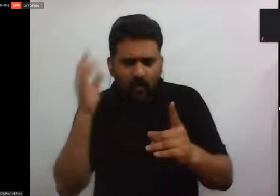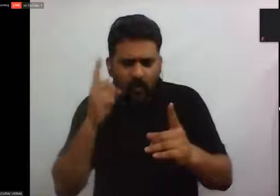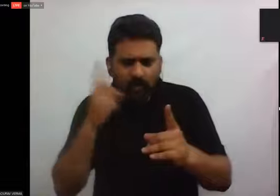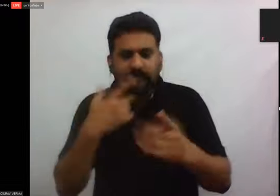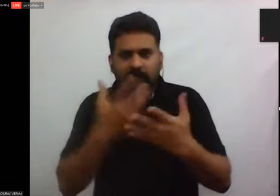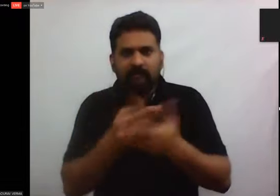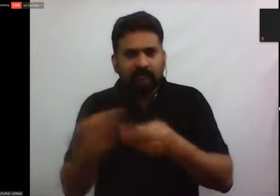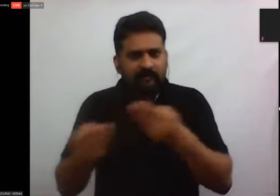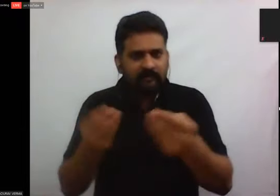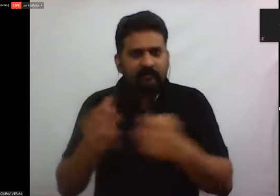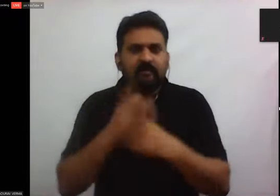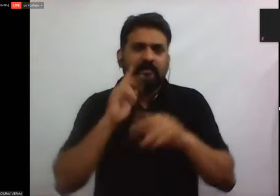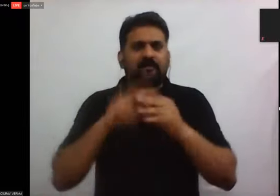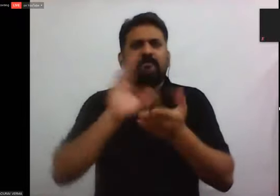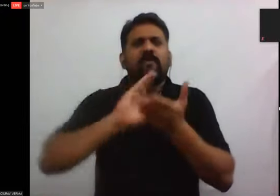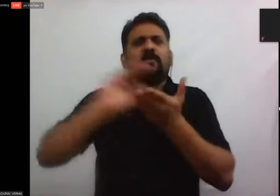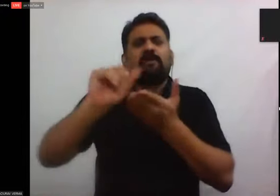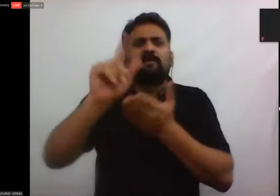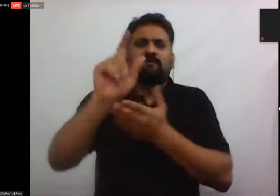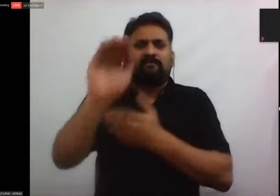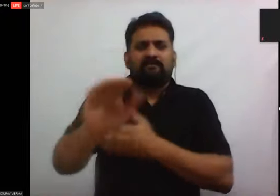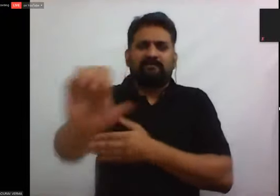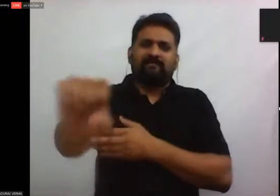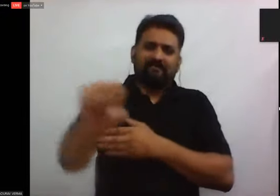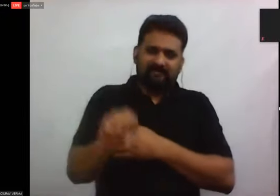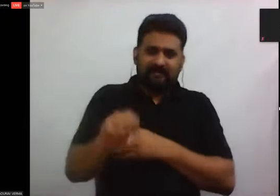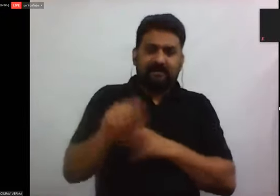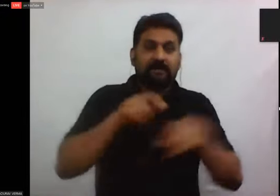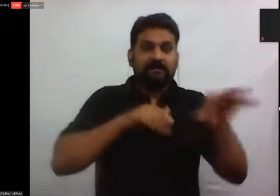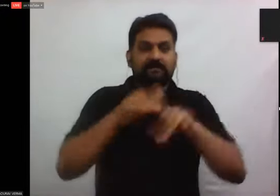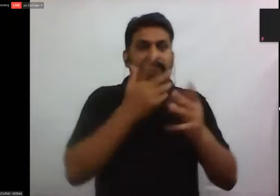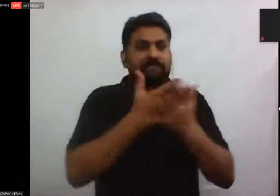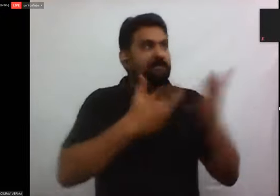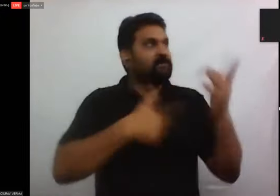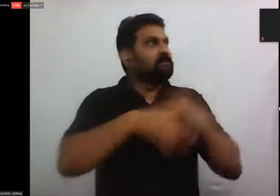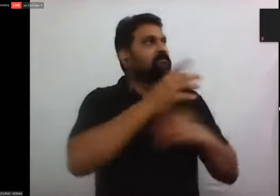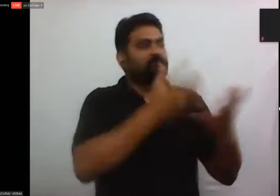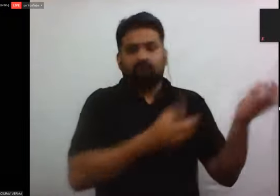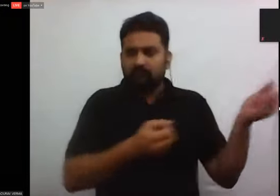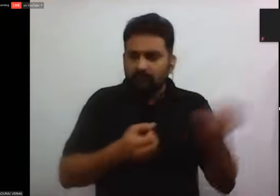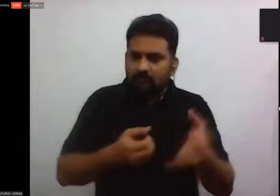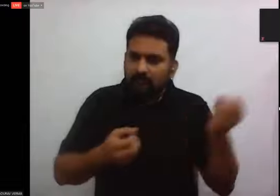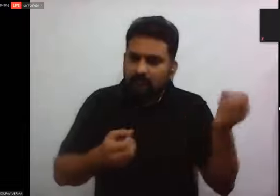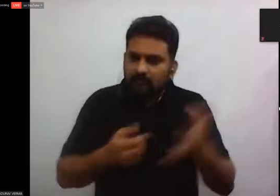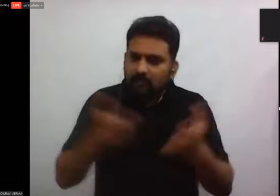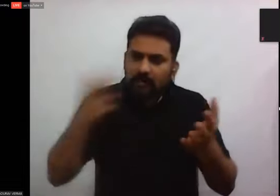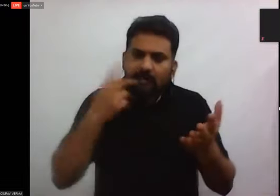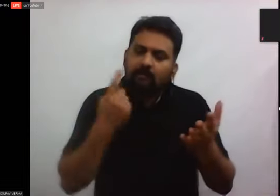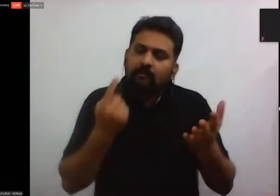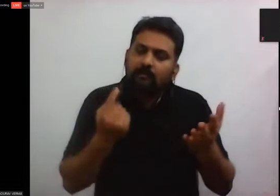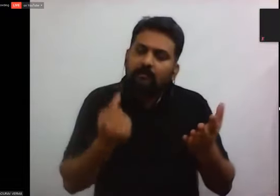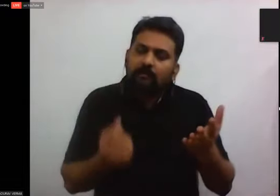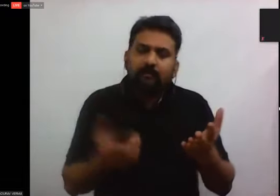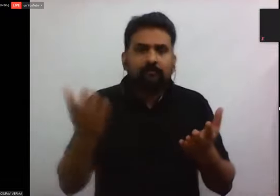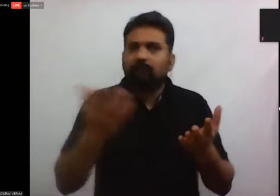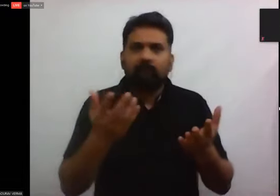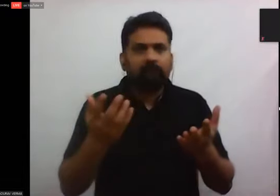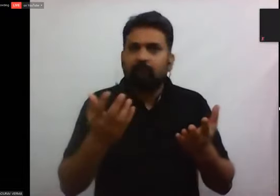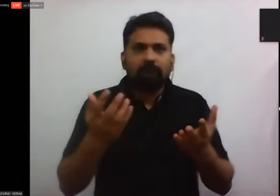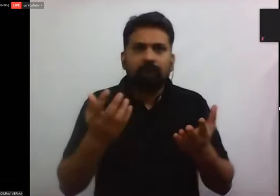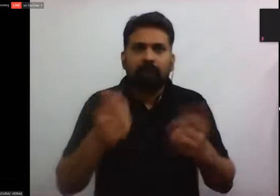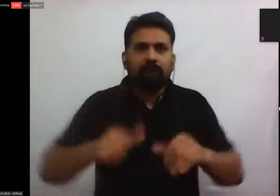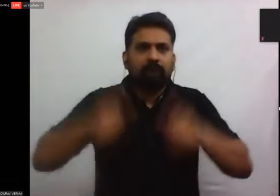कोई गांव का बच्चा है उसको हम शहर की चीजों के साथ अगर फंक्शनल करिकुलम फंक्शनल असेसमेंट करेंगे तो बच्चा कभी नहीं कर